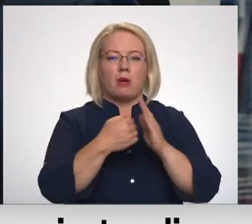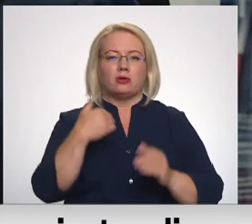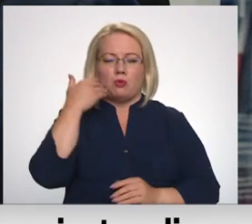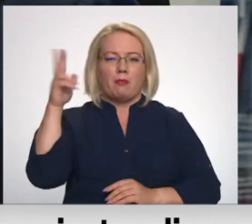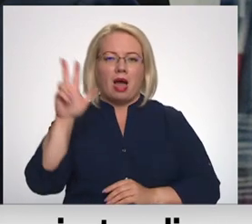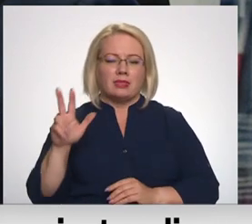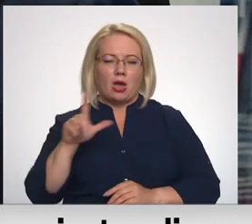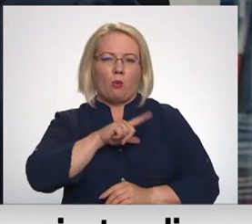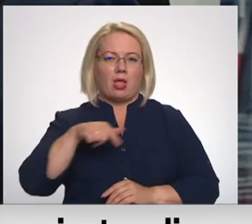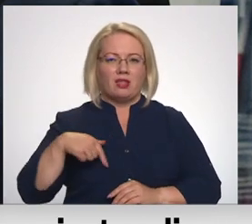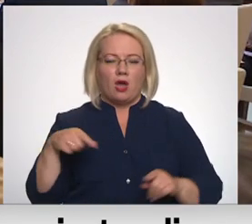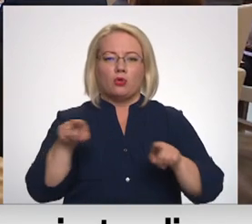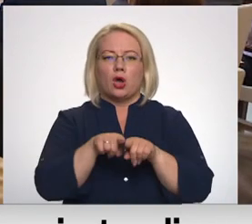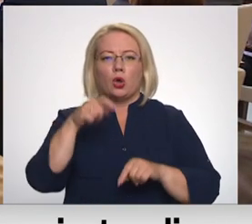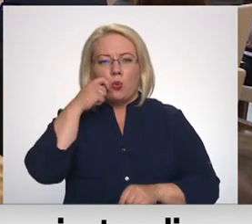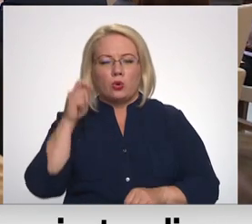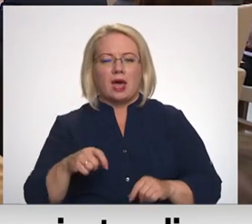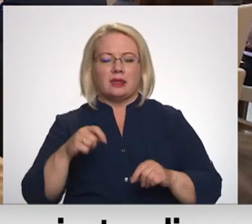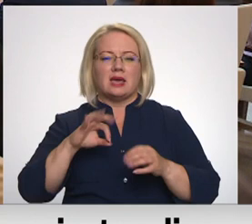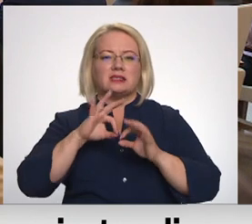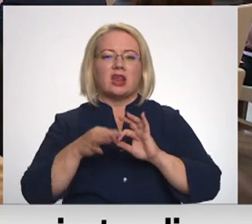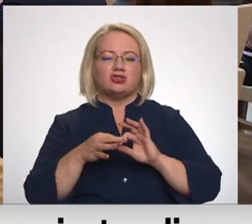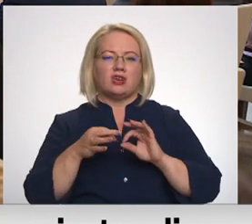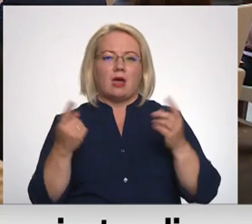arī Ukrainai sarežģītajā laikā un paust